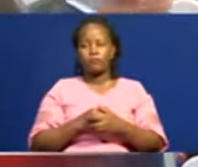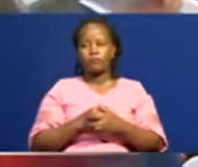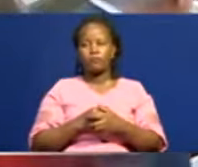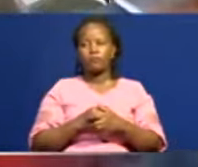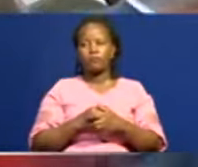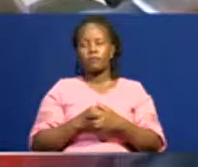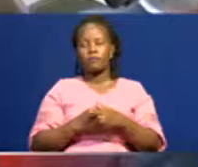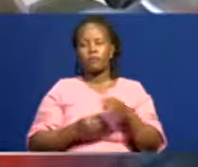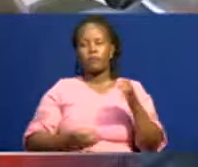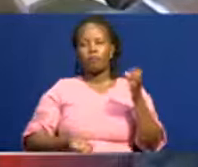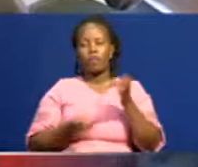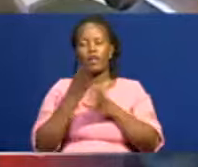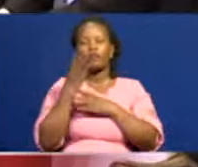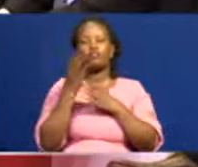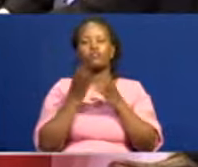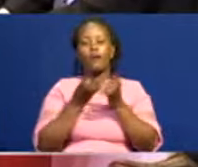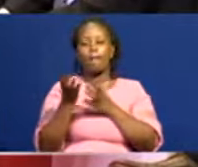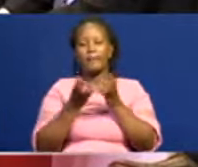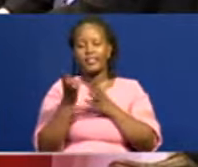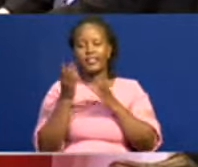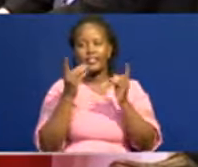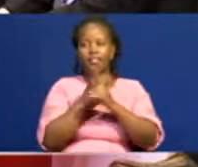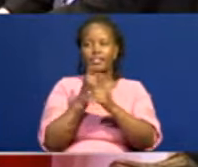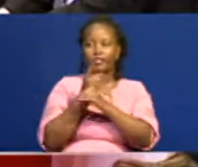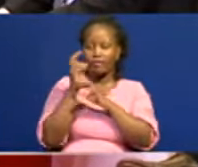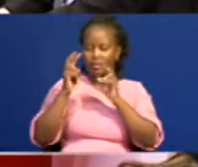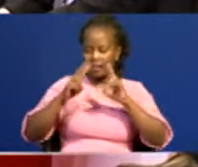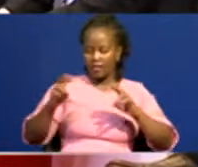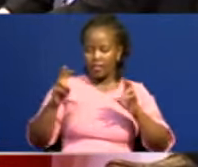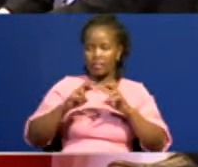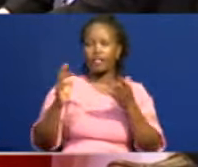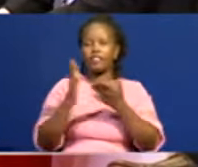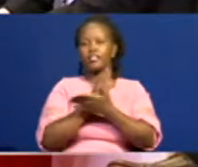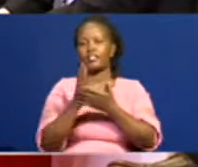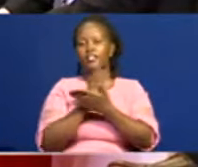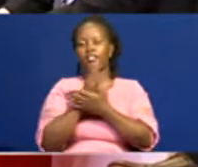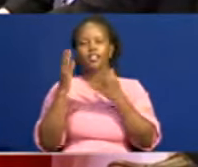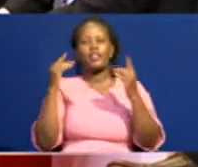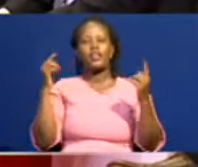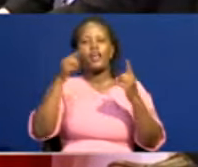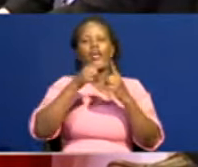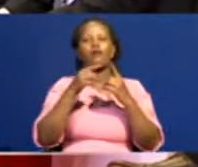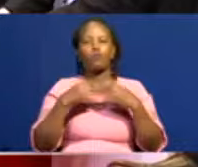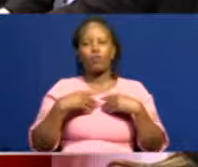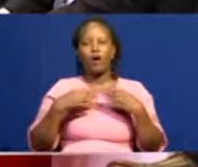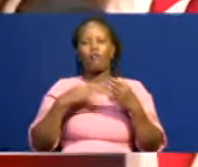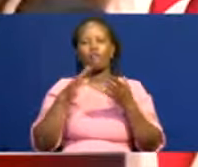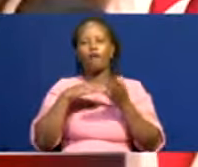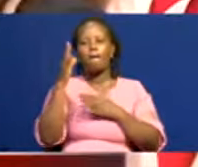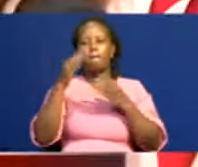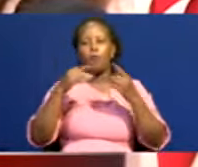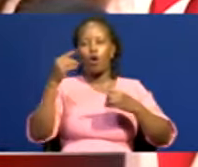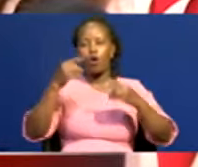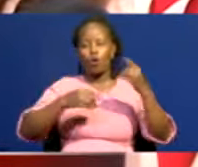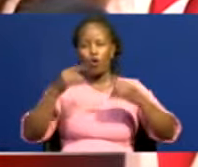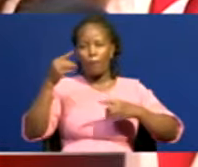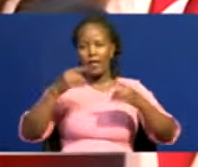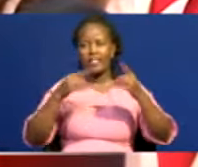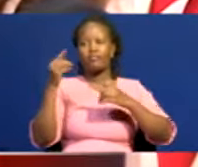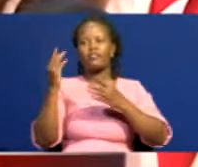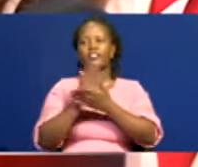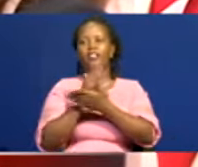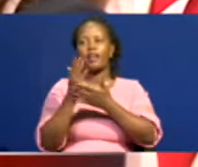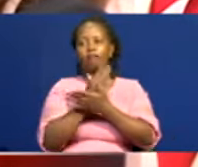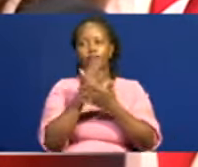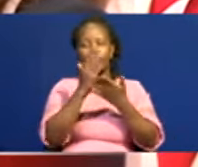Kuanzishwa kwa biashara katika sekta ya utafiti kunatarajiwa kuimarisha ubunifu na kutoa fursa za ushindani katika sekta mbalimbali.